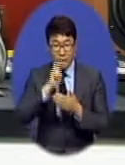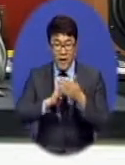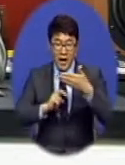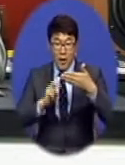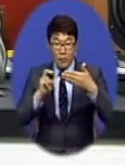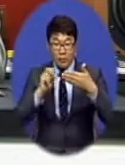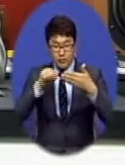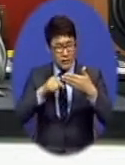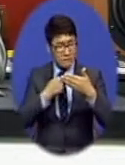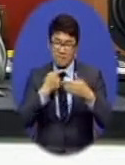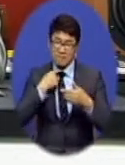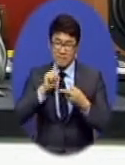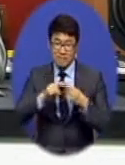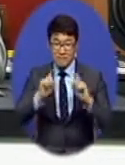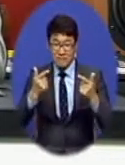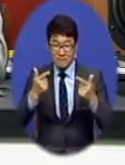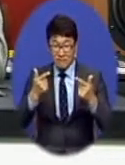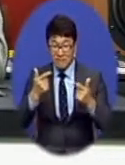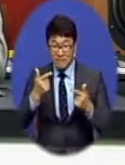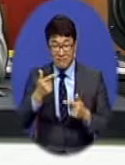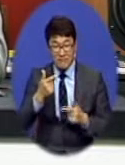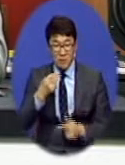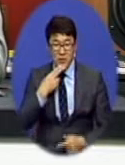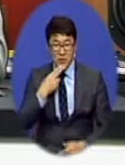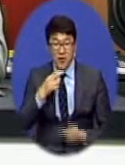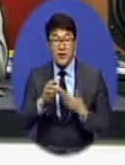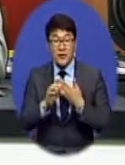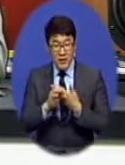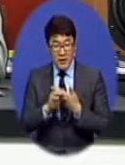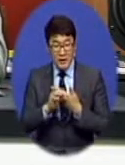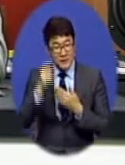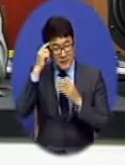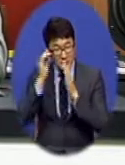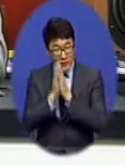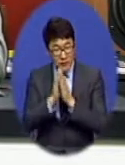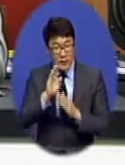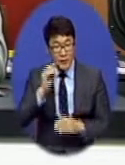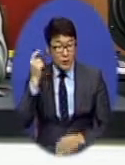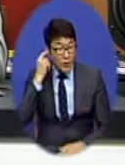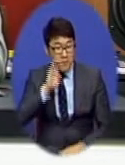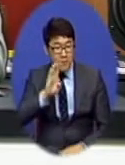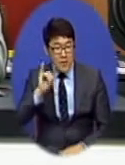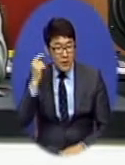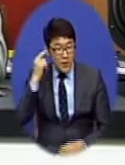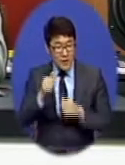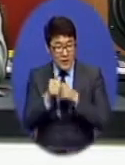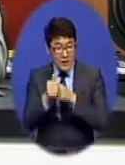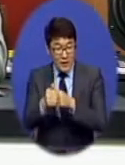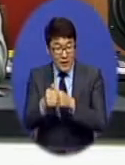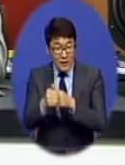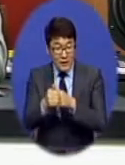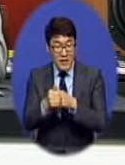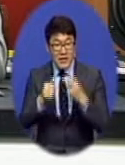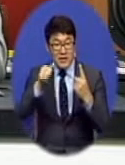중에서 부르고 싶으신 노래가 없을 수도 있잖아요. 그렇죠. 애창곡이 없을 경우. 있을 수도 있고. 네. 그럴 때는 삐 소리가 나면 그 삐 소리 나고